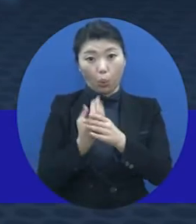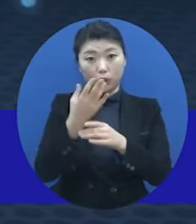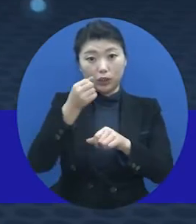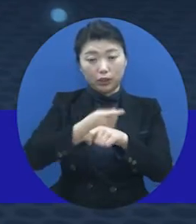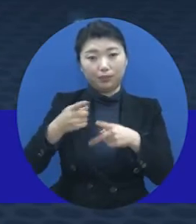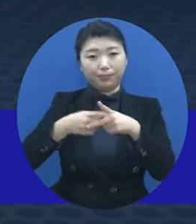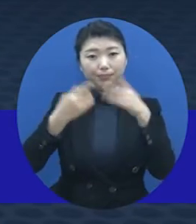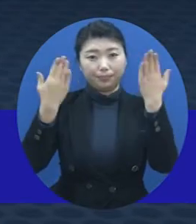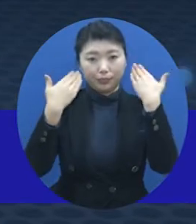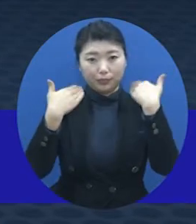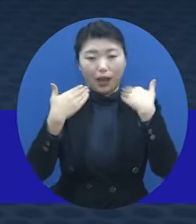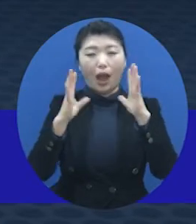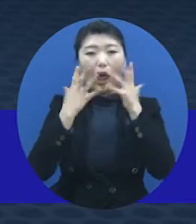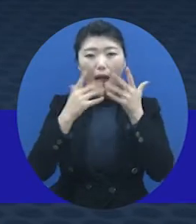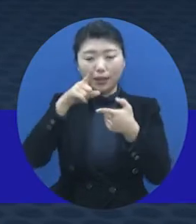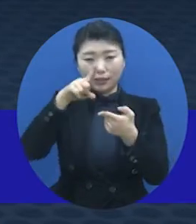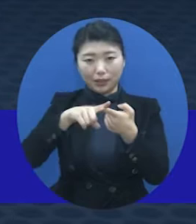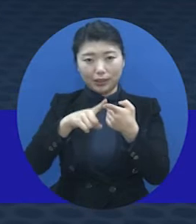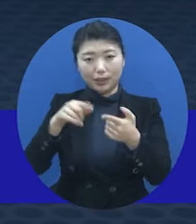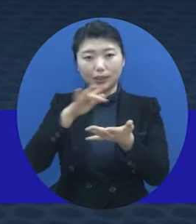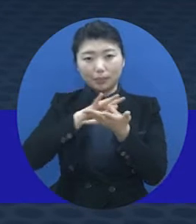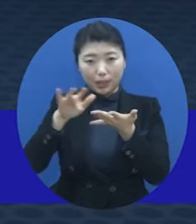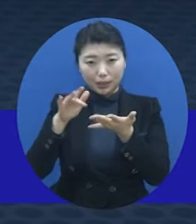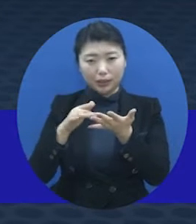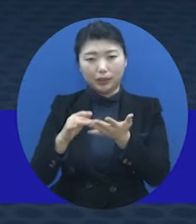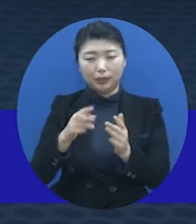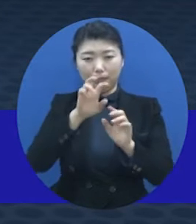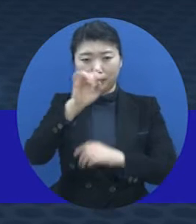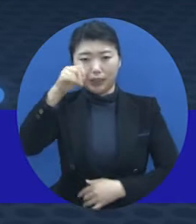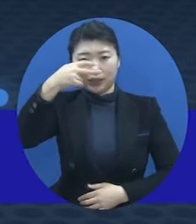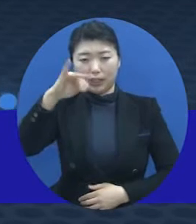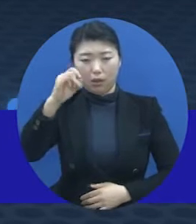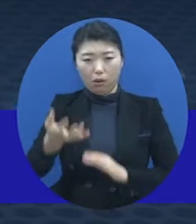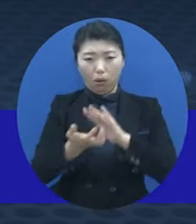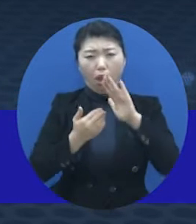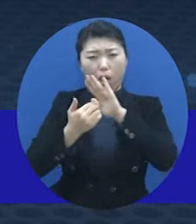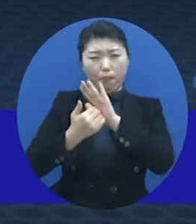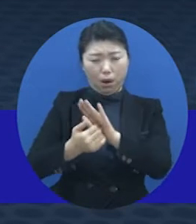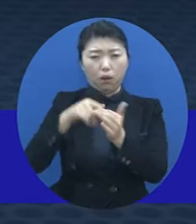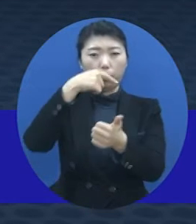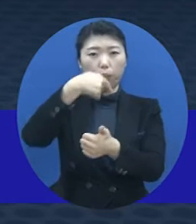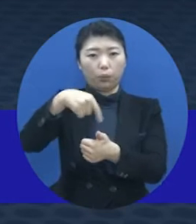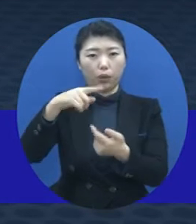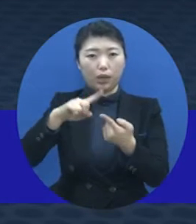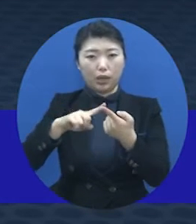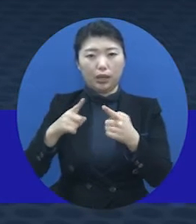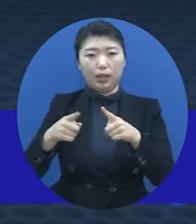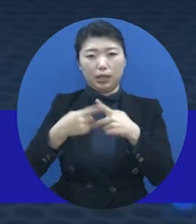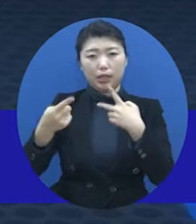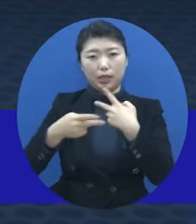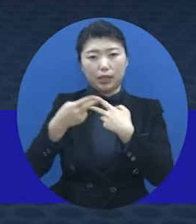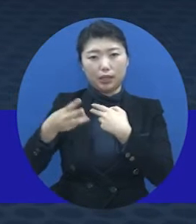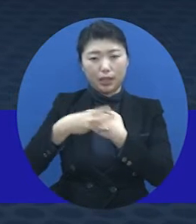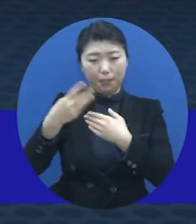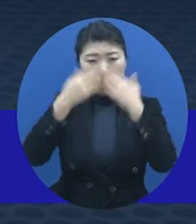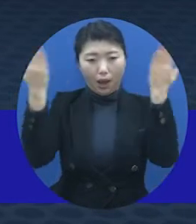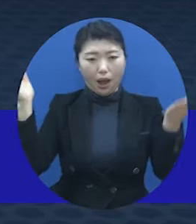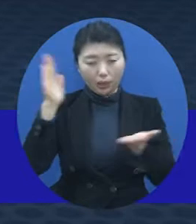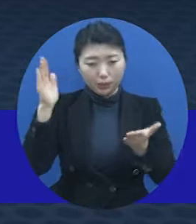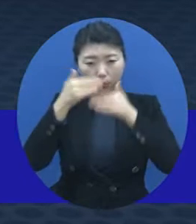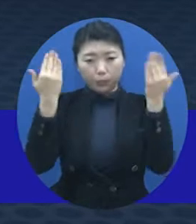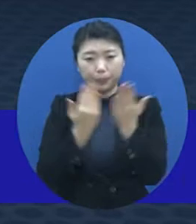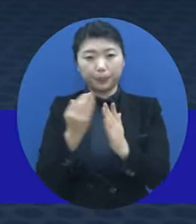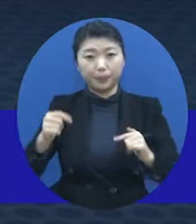참샘초등학교는 유아아동 대상 인터넷 스마트 미디어 과다 사용 예방 교육을 누리관에서 1, 2, 3학년